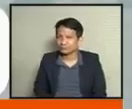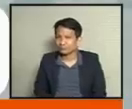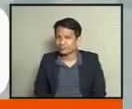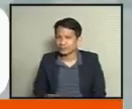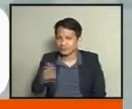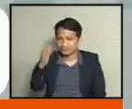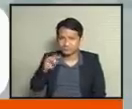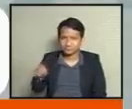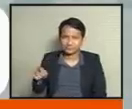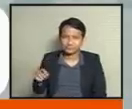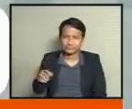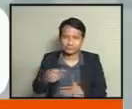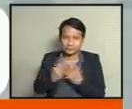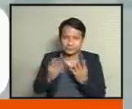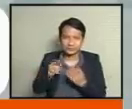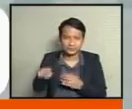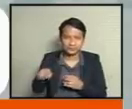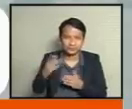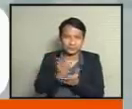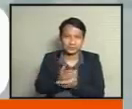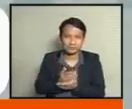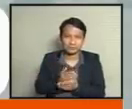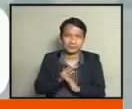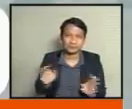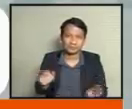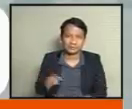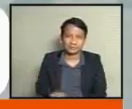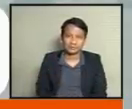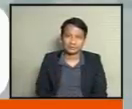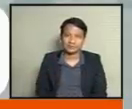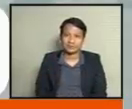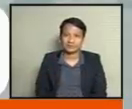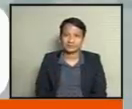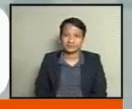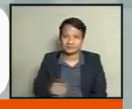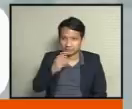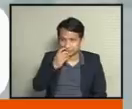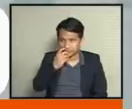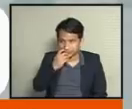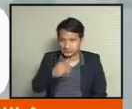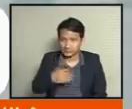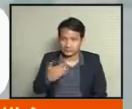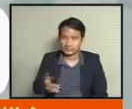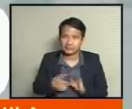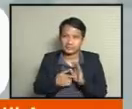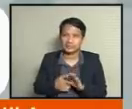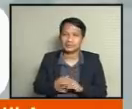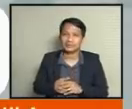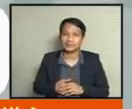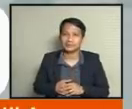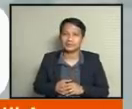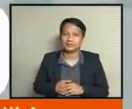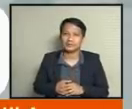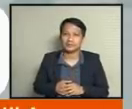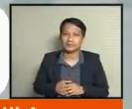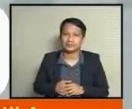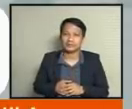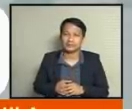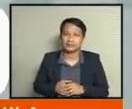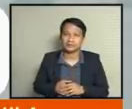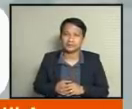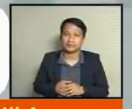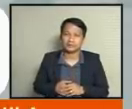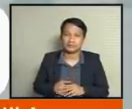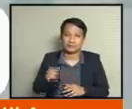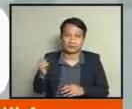siya, hindi mo pigilan na wag na, sayang to. Hindi, may time po na ano, sabi niya, hindi, napasubo na. Kasi nga po, lahat, halos